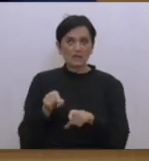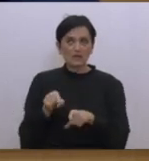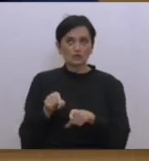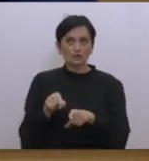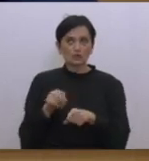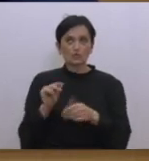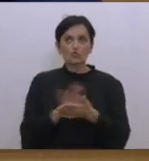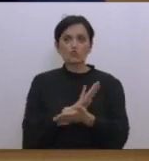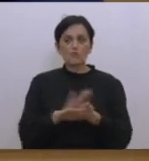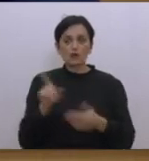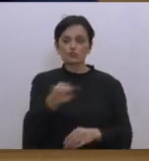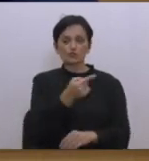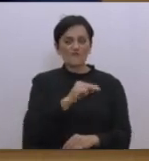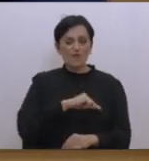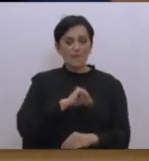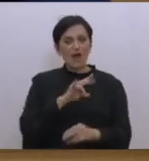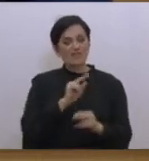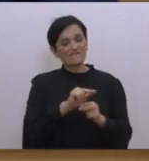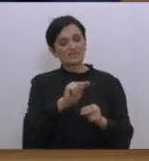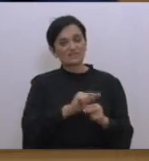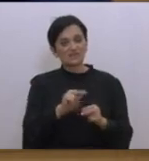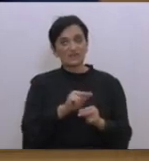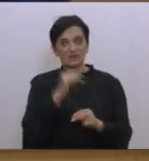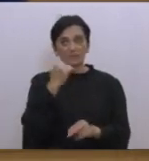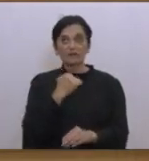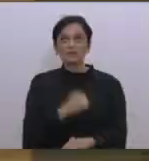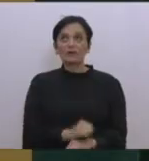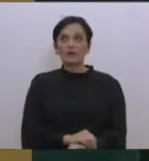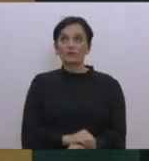ვთქვათ, უფასოდ ვამუშავებთ, ან ვასწავლით. მადლობა.